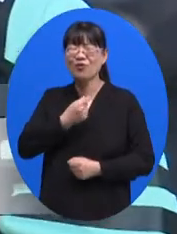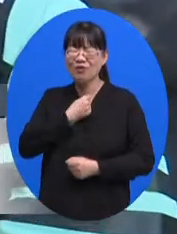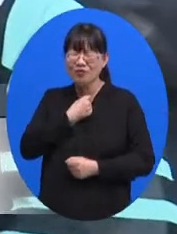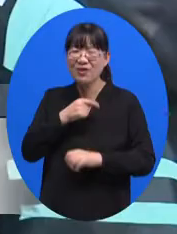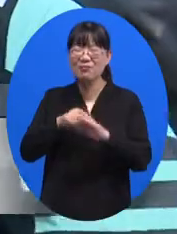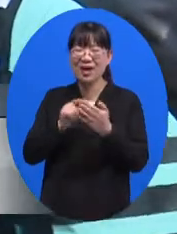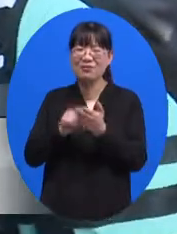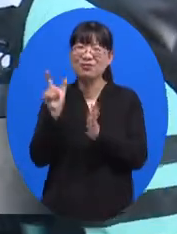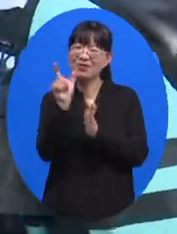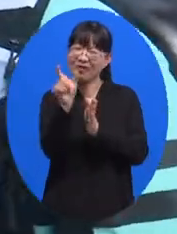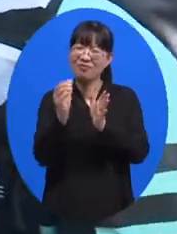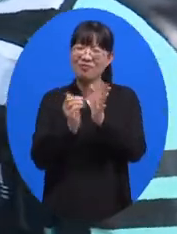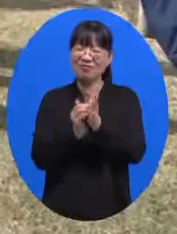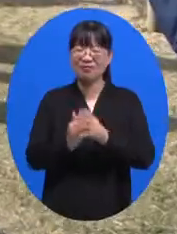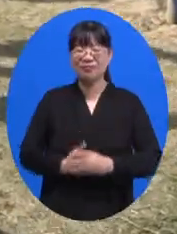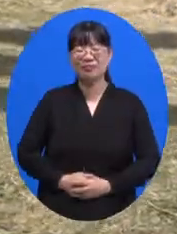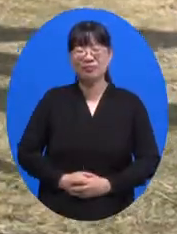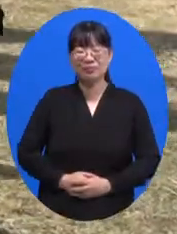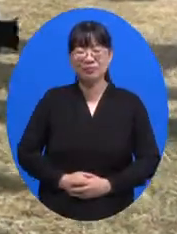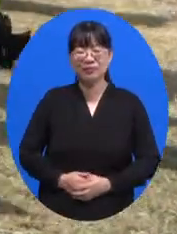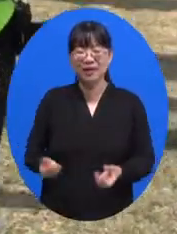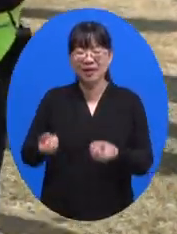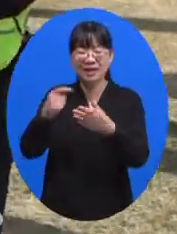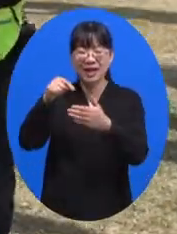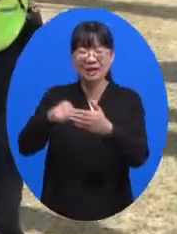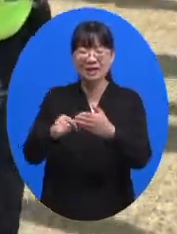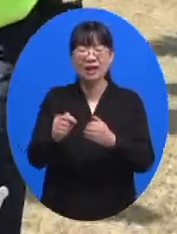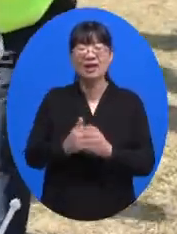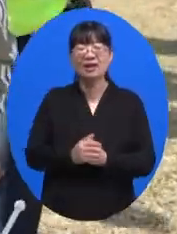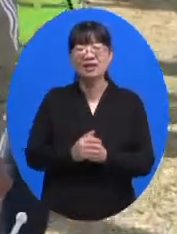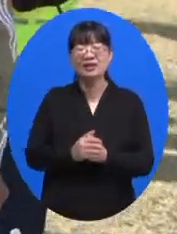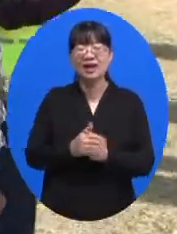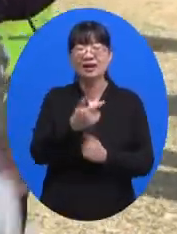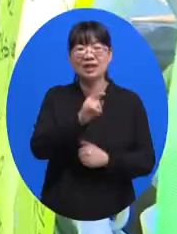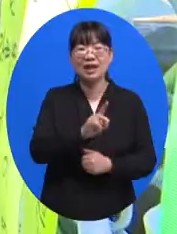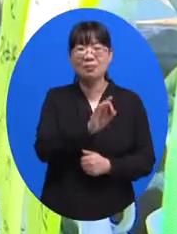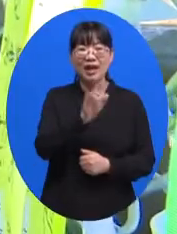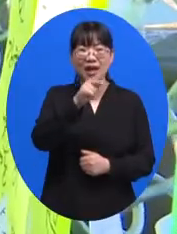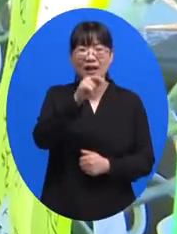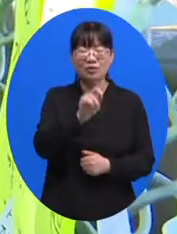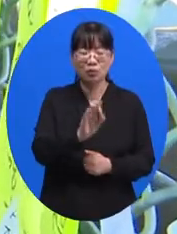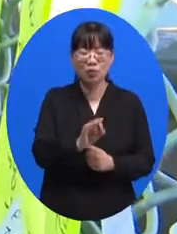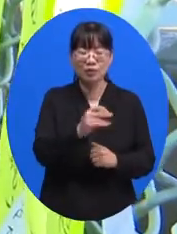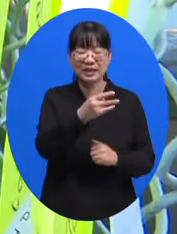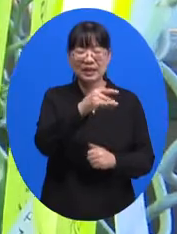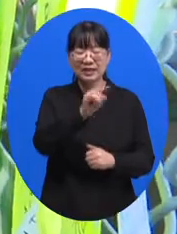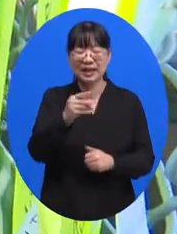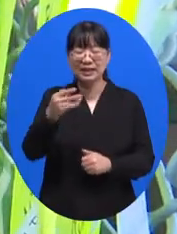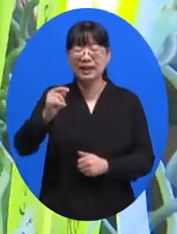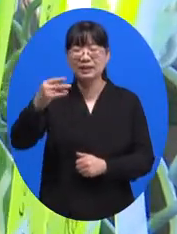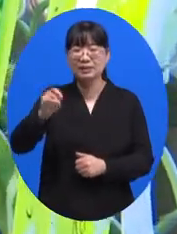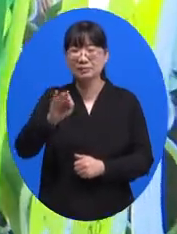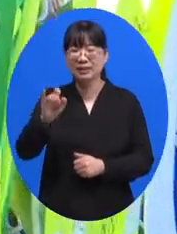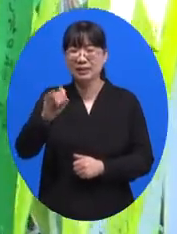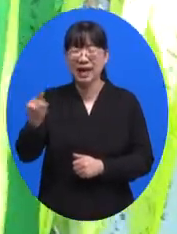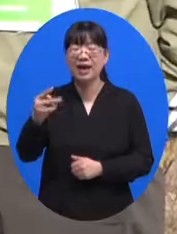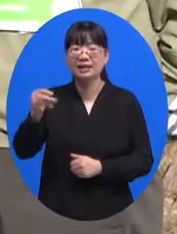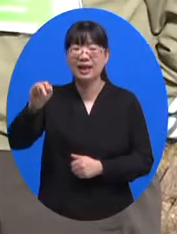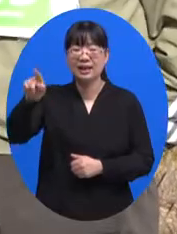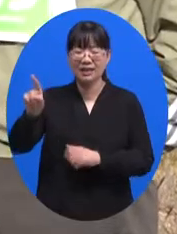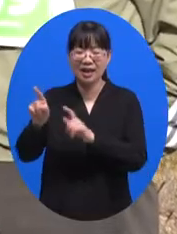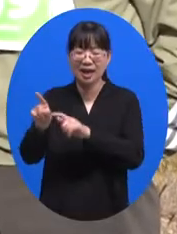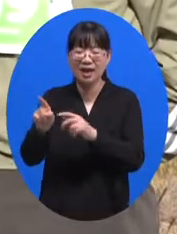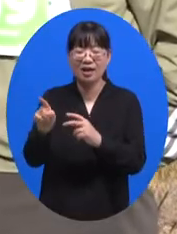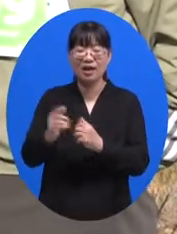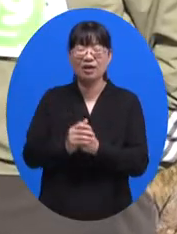좋겠다고 적었어요. 네. 행사에는 남아공 대사, 라트비아 대사 등 총 5개국의 주한대사가 함께해 더